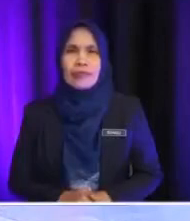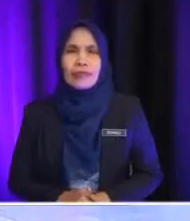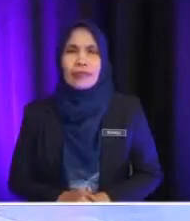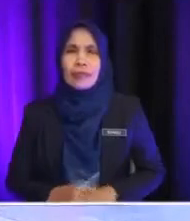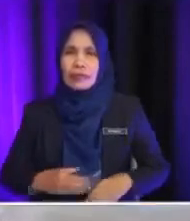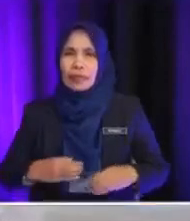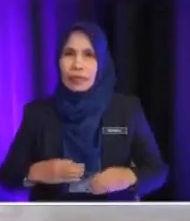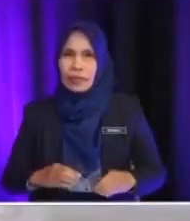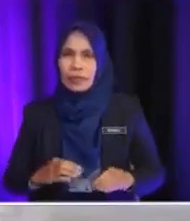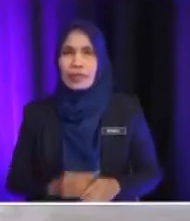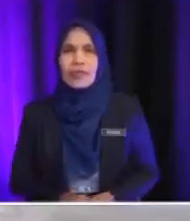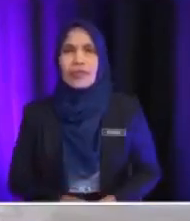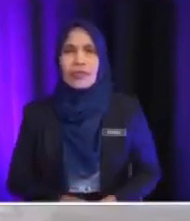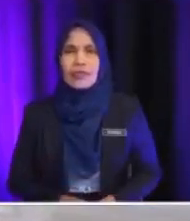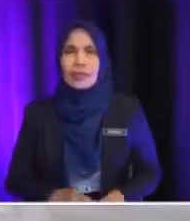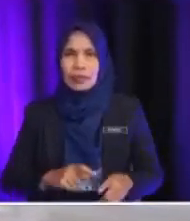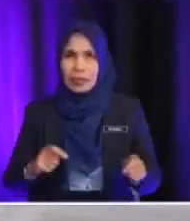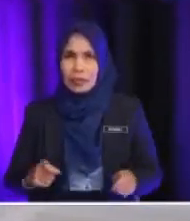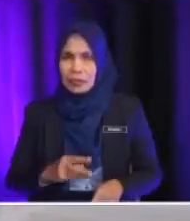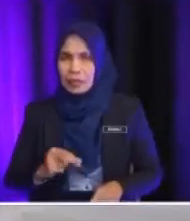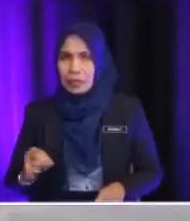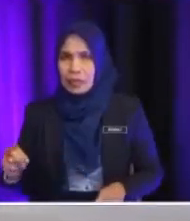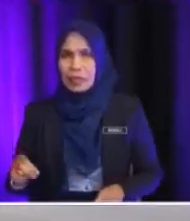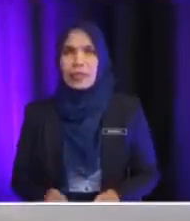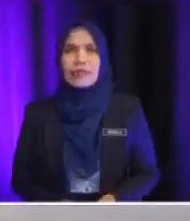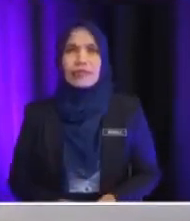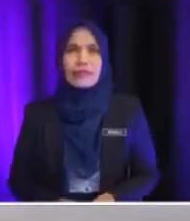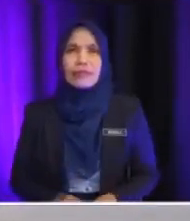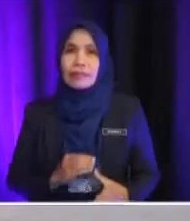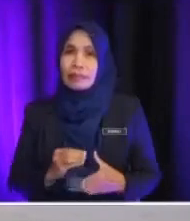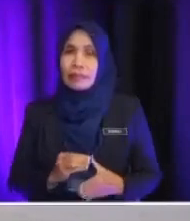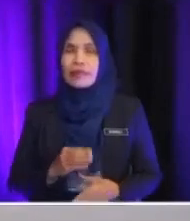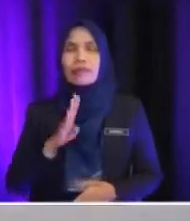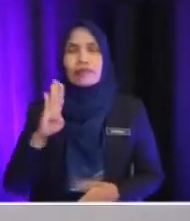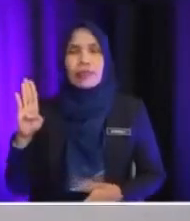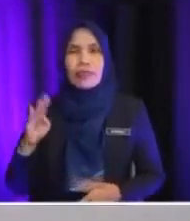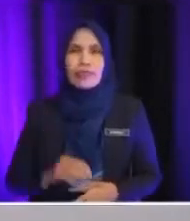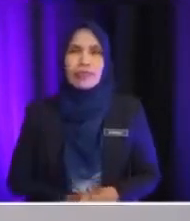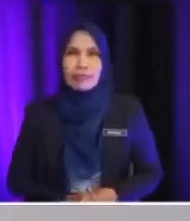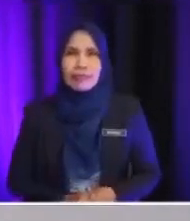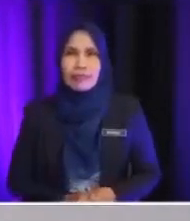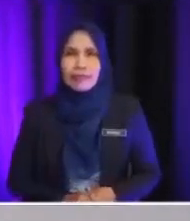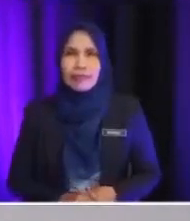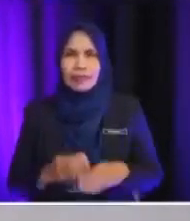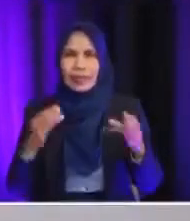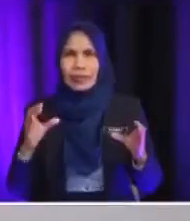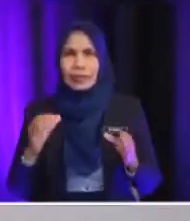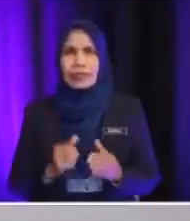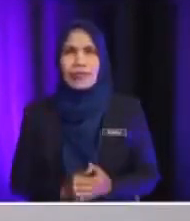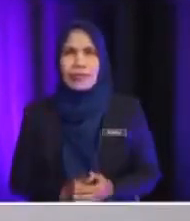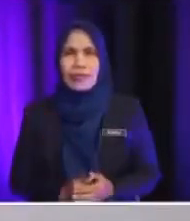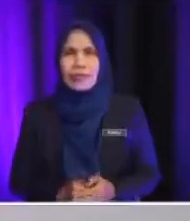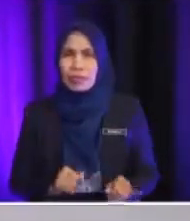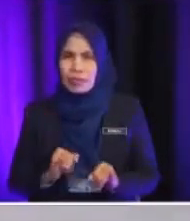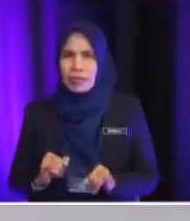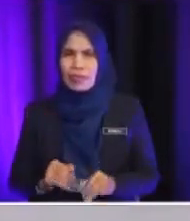ataupun secara barat. Okey. Baik, itulah dia rumusan ringkas daripada Cikgu Sarah. Dan Cikgu, anda katalah murid-murid ingin